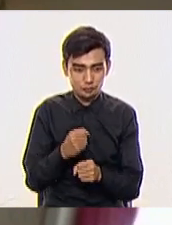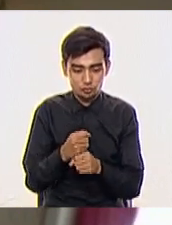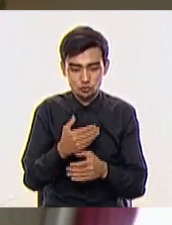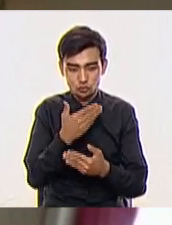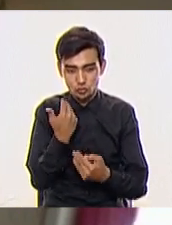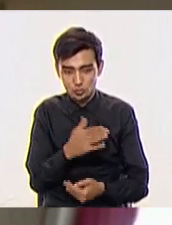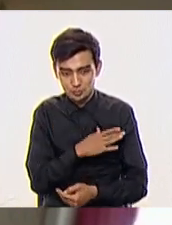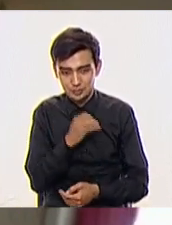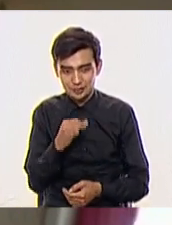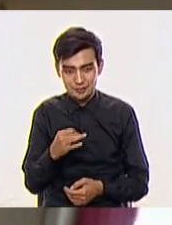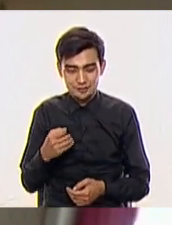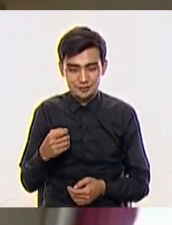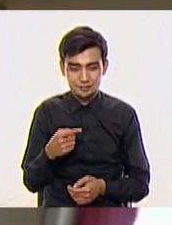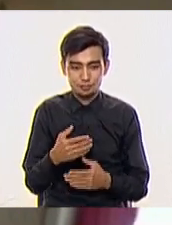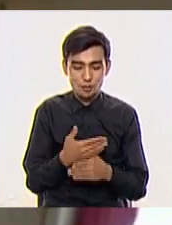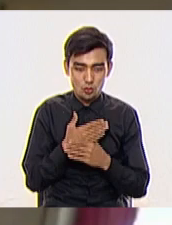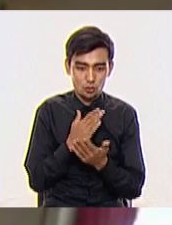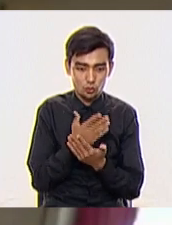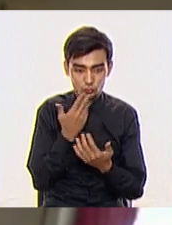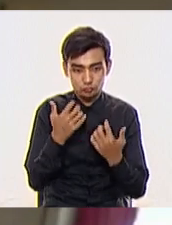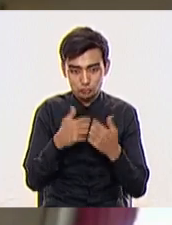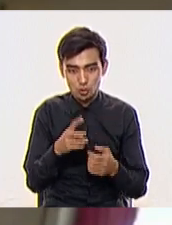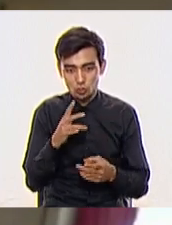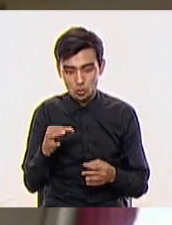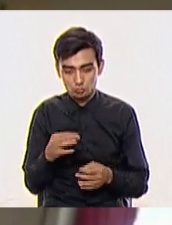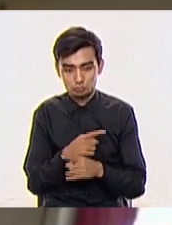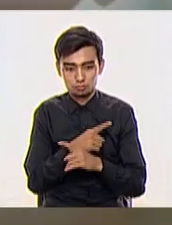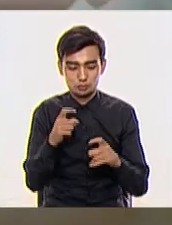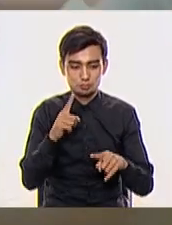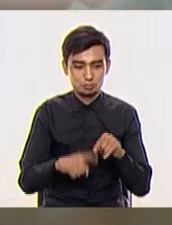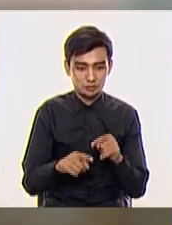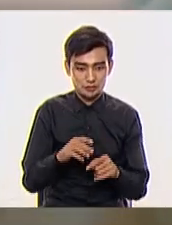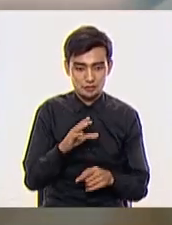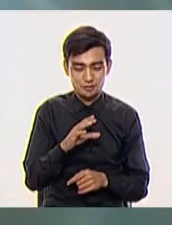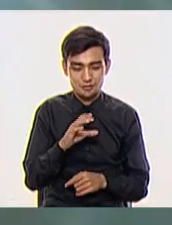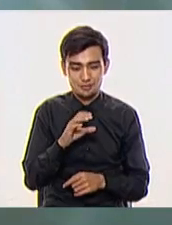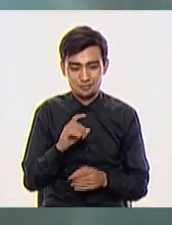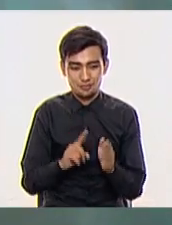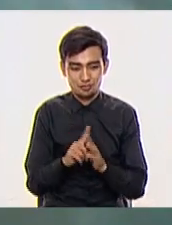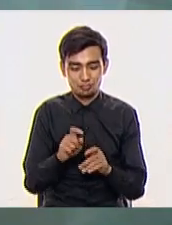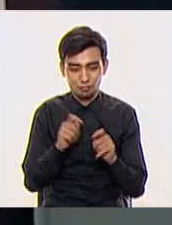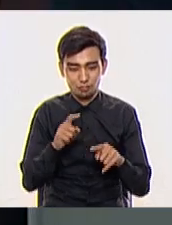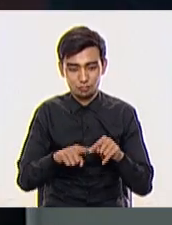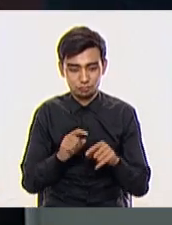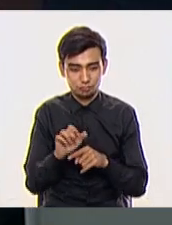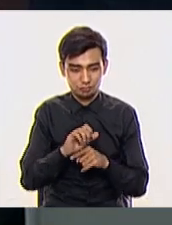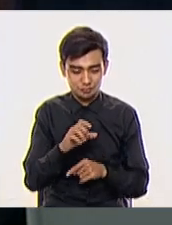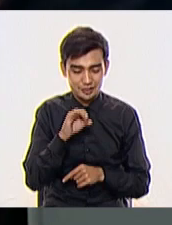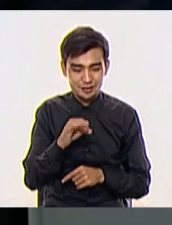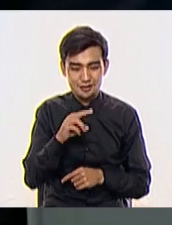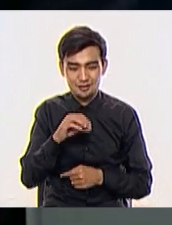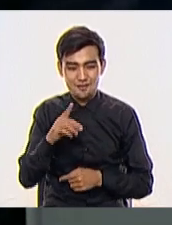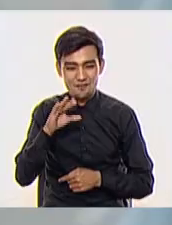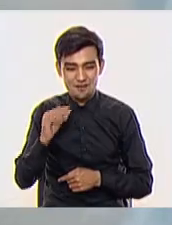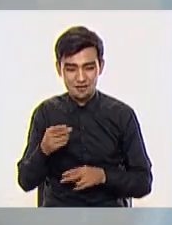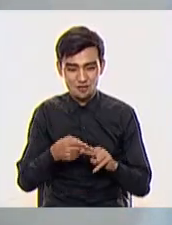есть эффективность еще, по сути, не была рассчитана, но уже в СМИ появились они вот эти вот цифры. В НИИ проблем биологической безопасности утверждают, что КазВак